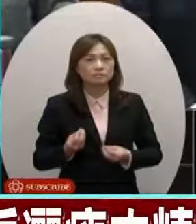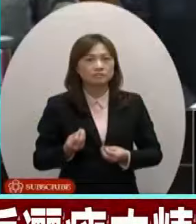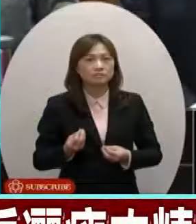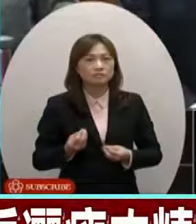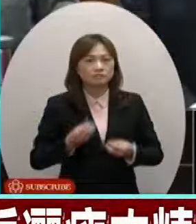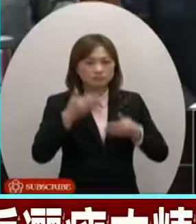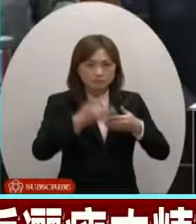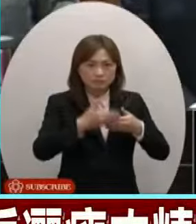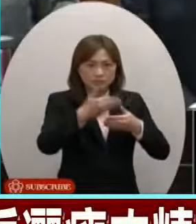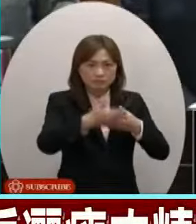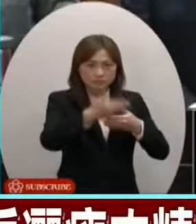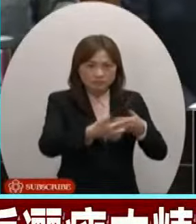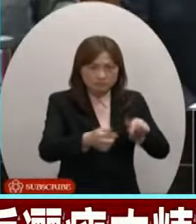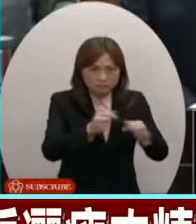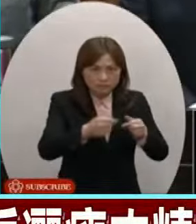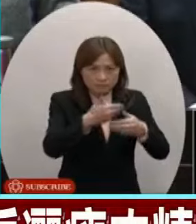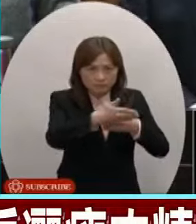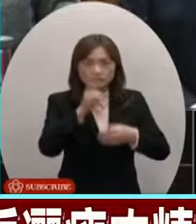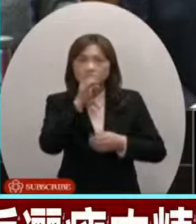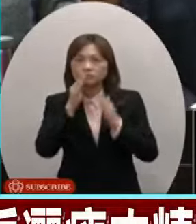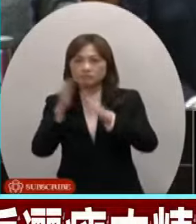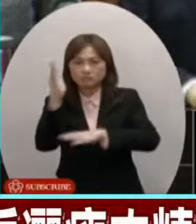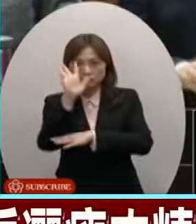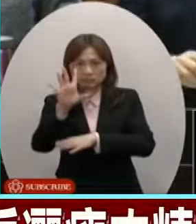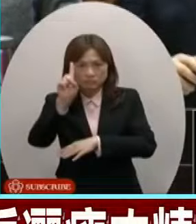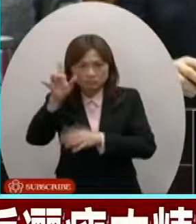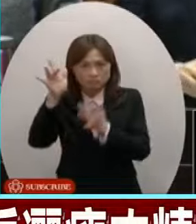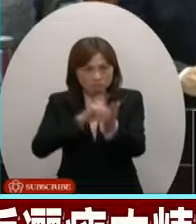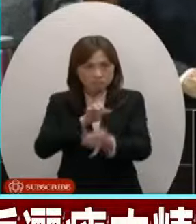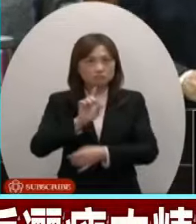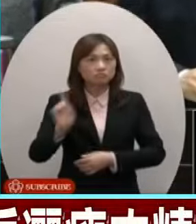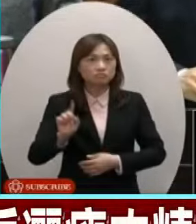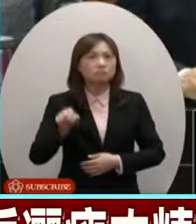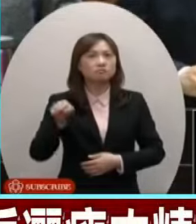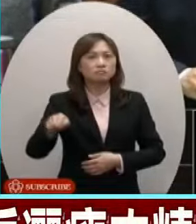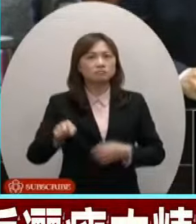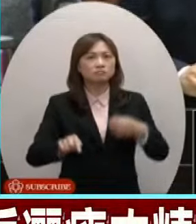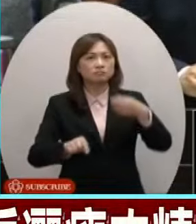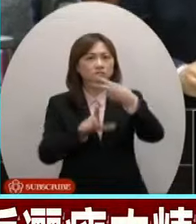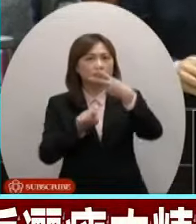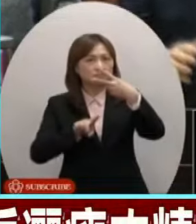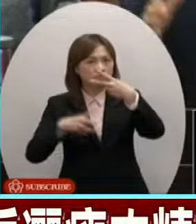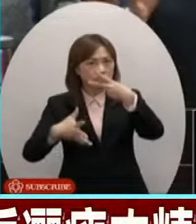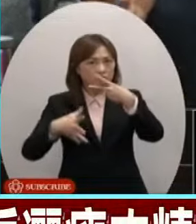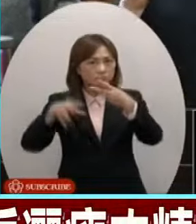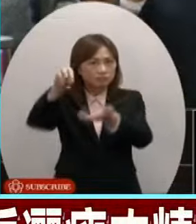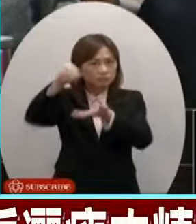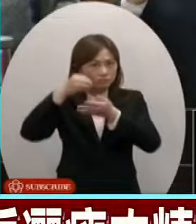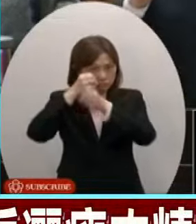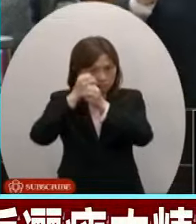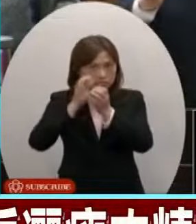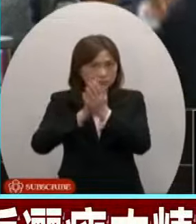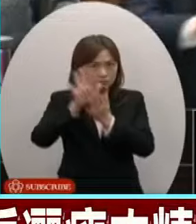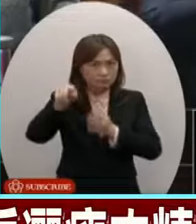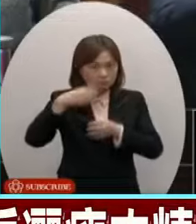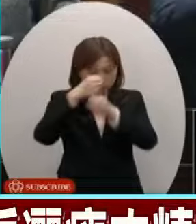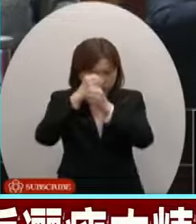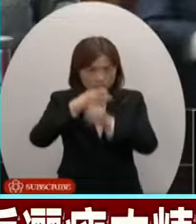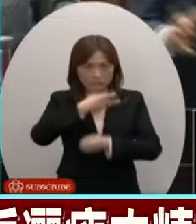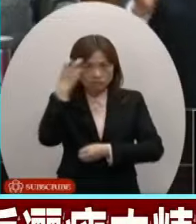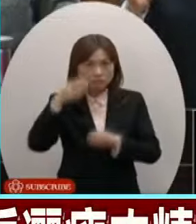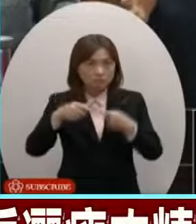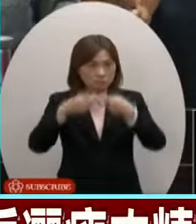个，他们民进党早就已经沙盘推演过，你讲什么我们回什么，你讲什么我回什么了。他们包括他们的民进党立委都做球